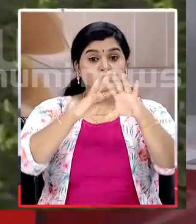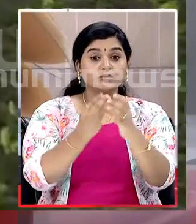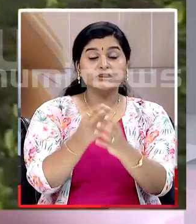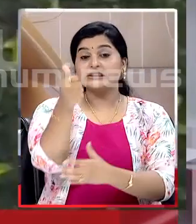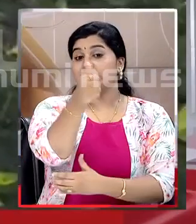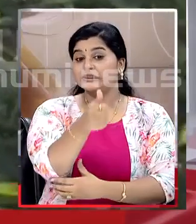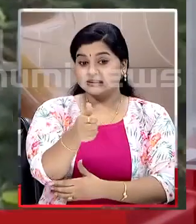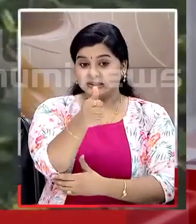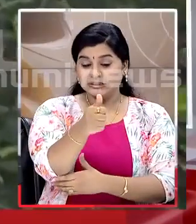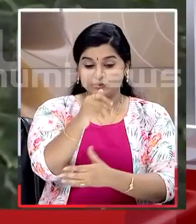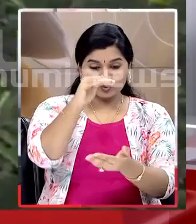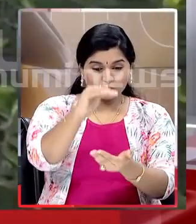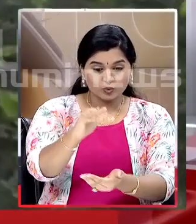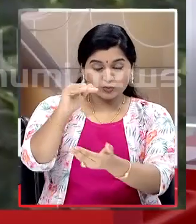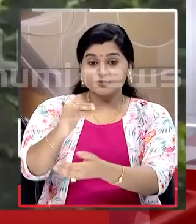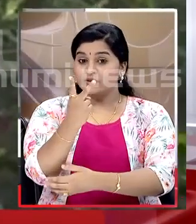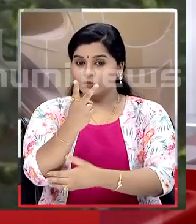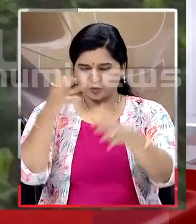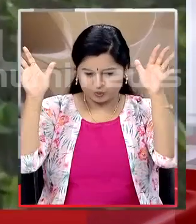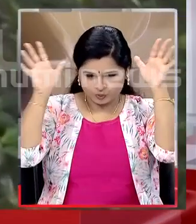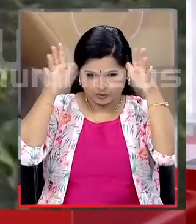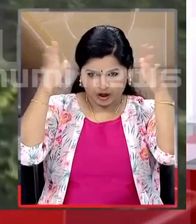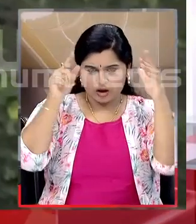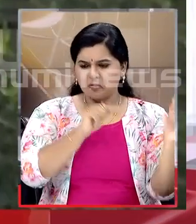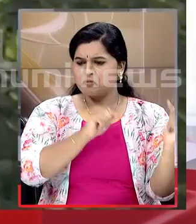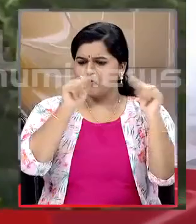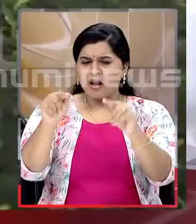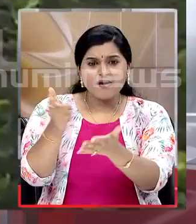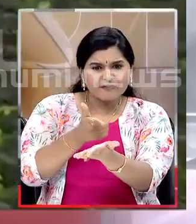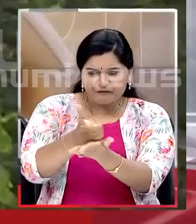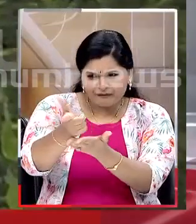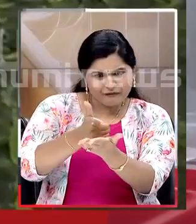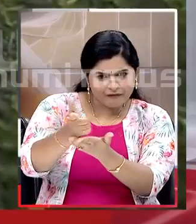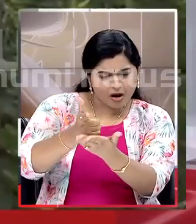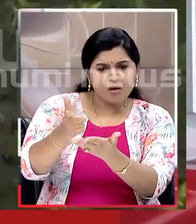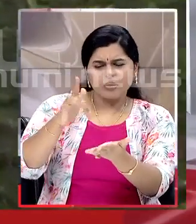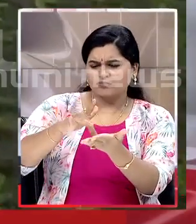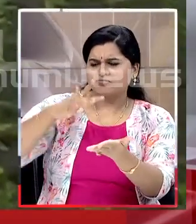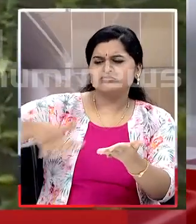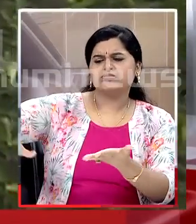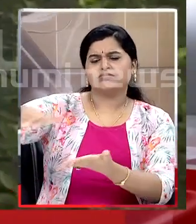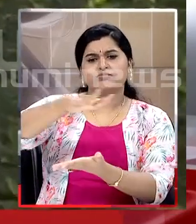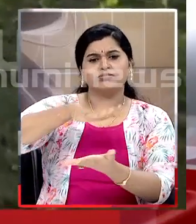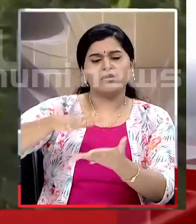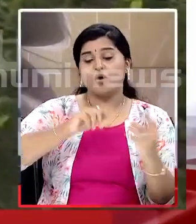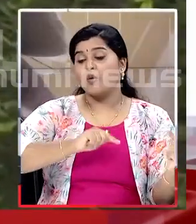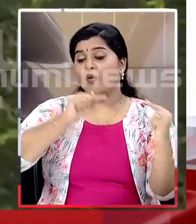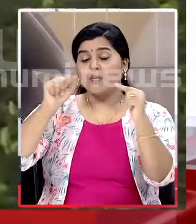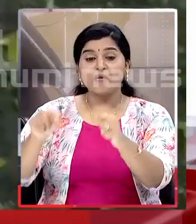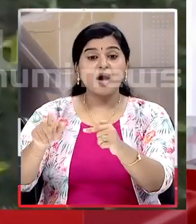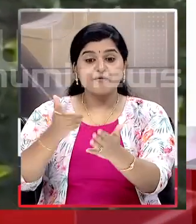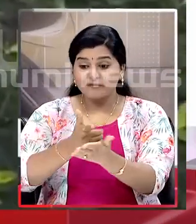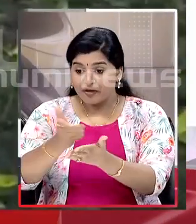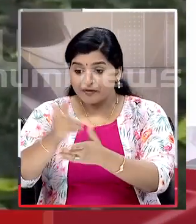കൃഷിയിടത്തിൽ ഇറങ്ങിയത് സമീപത്തെ വാഴകൃഷിത്തോട്ടത്തിലാണ് ഈ കാട്ടാനകൾ ഇറങ്ങിയത്. തുടർന്ന് കർഷകർ വിവരം വനപാലകർ അറിയിച്ചു. തുടർന്ന് വനപാലകർ